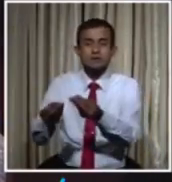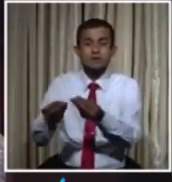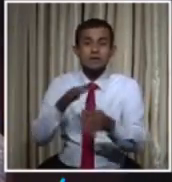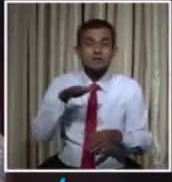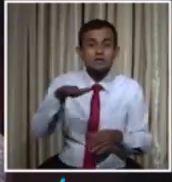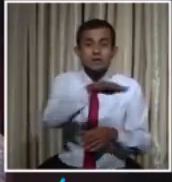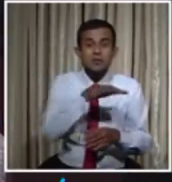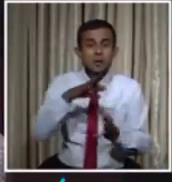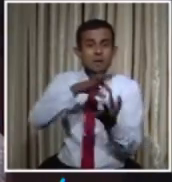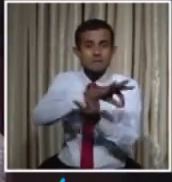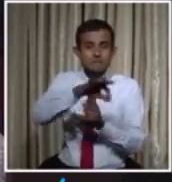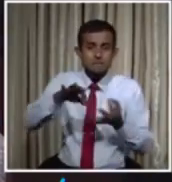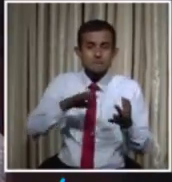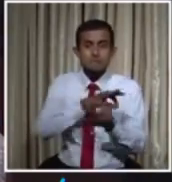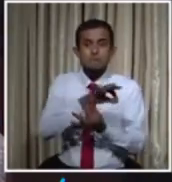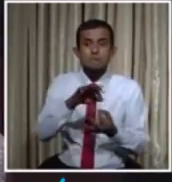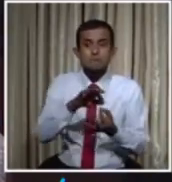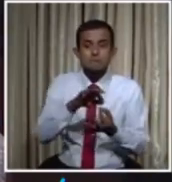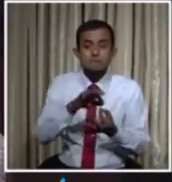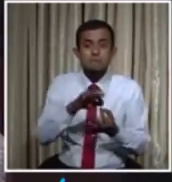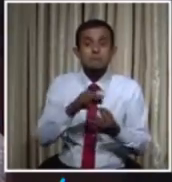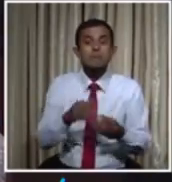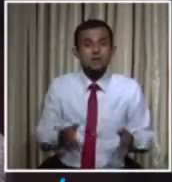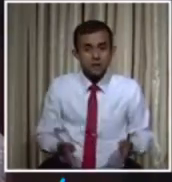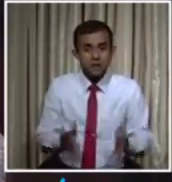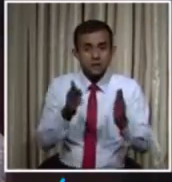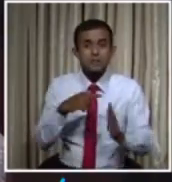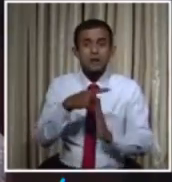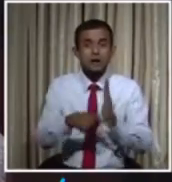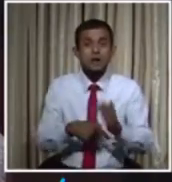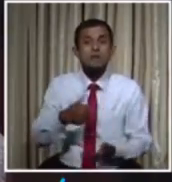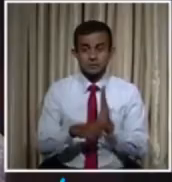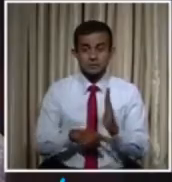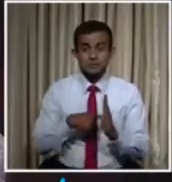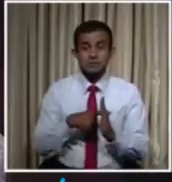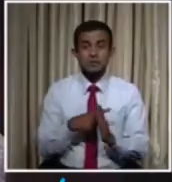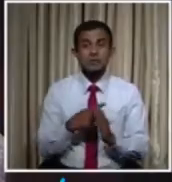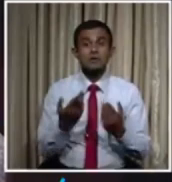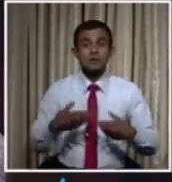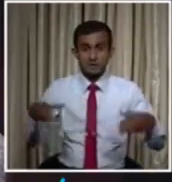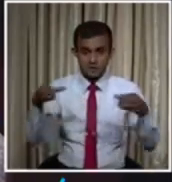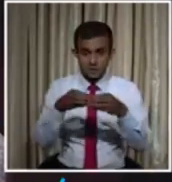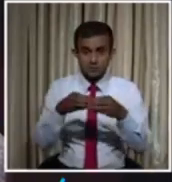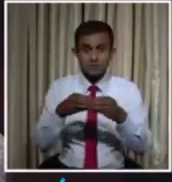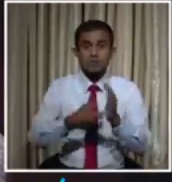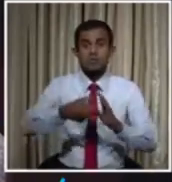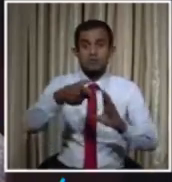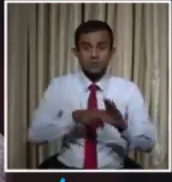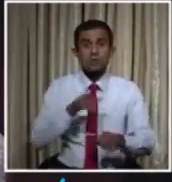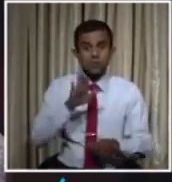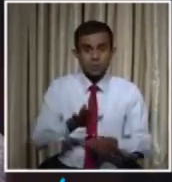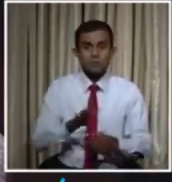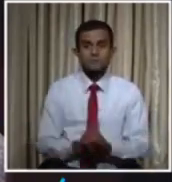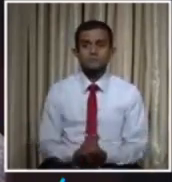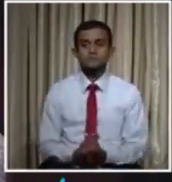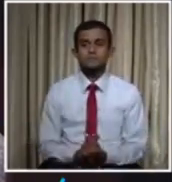සමාජ ප්‍රජාතන්ත්‍රවාදී ගමනක් මේ රටට අත්‍යවශ්‍යව තිබෙනවා මේක එක පුද්ගලයෙකුට කරන්න පුළුවන්